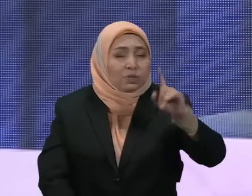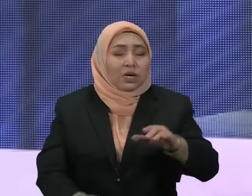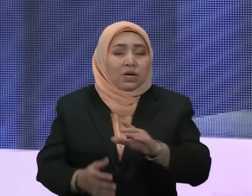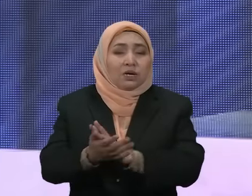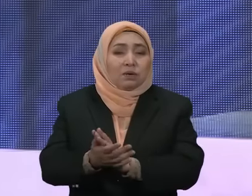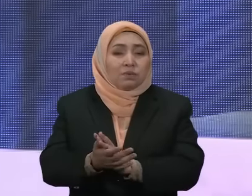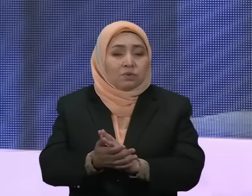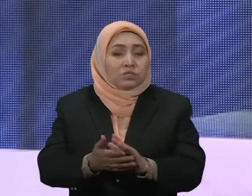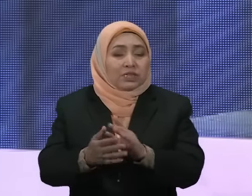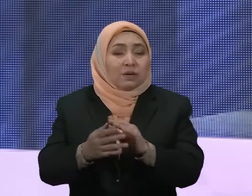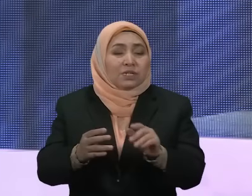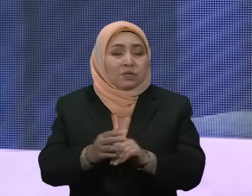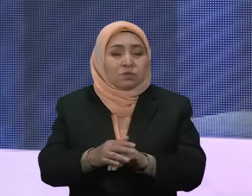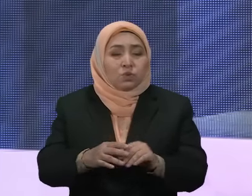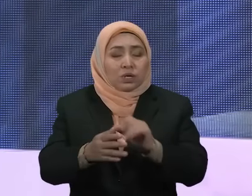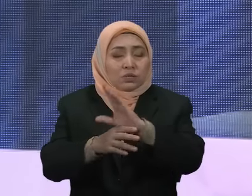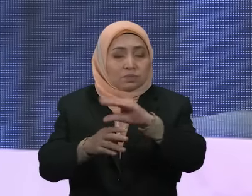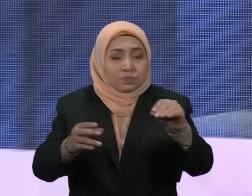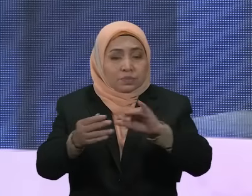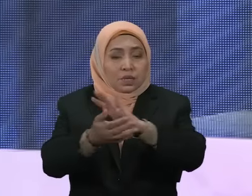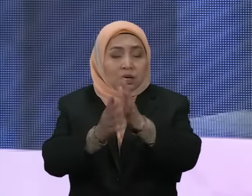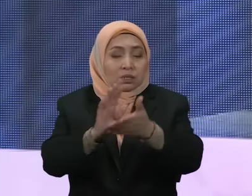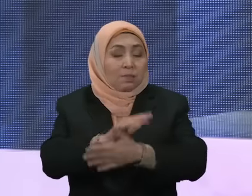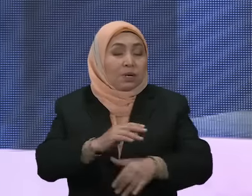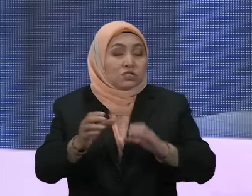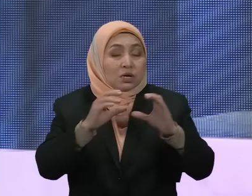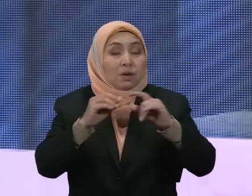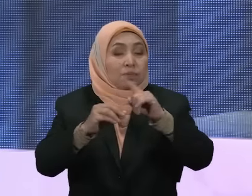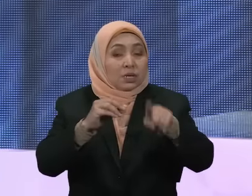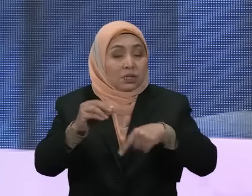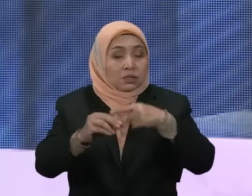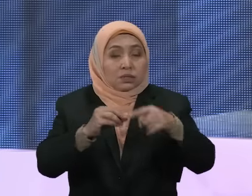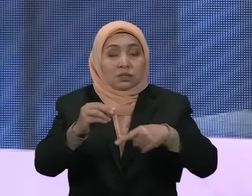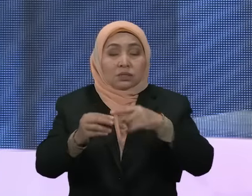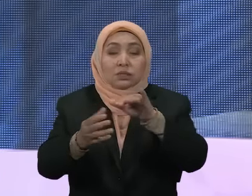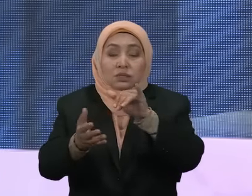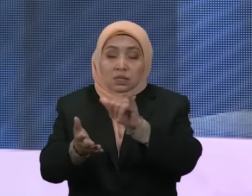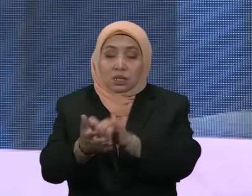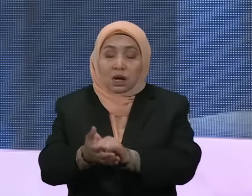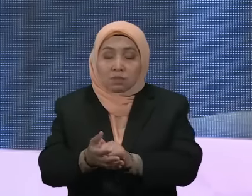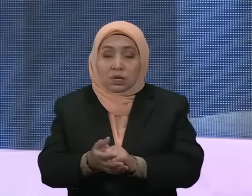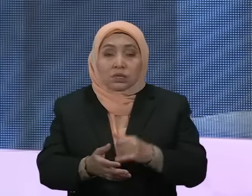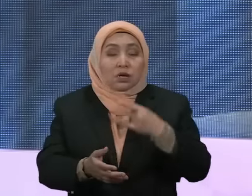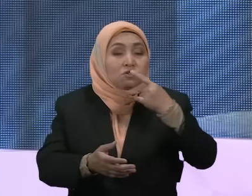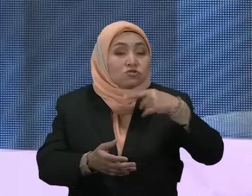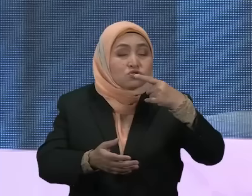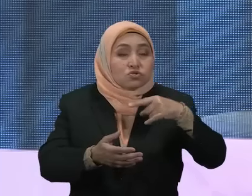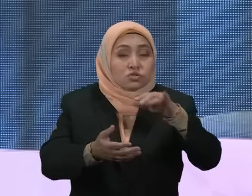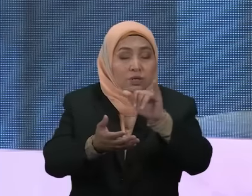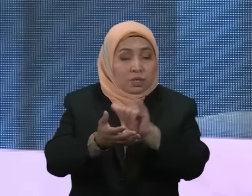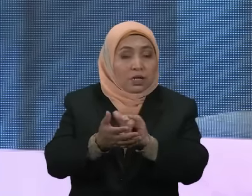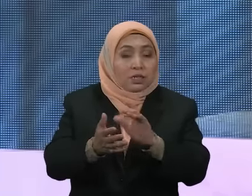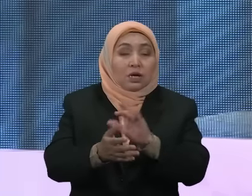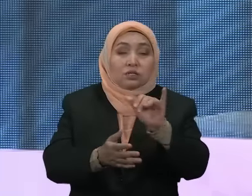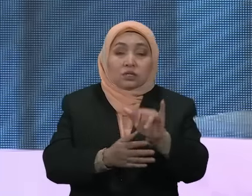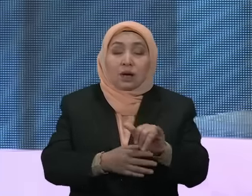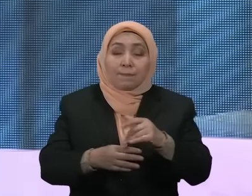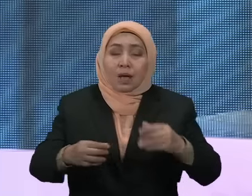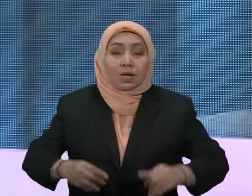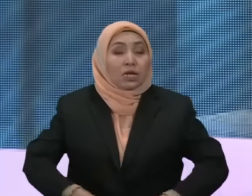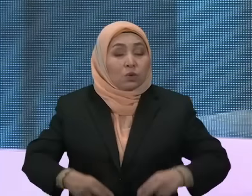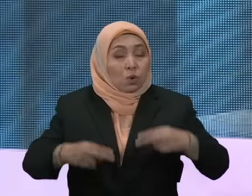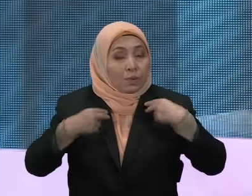daripada ayat yang ke-17 sebelum ini, bercakap tentang Allah menemplak ataupun menyelar kepada orang-orang musyrik yang memakmurkan